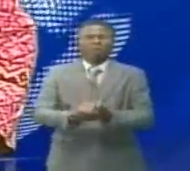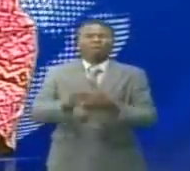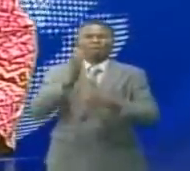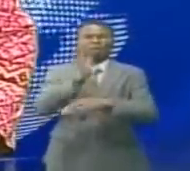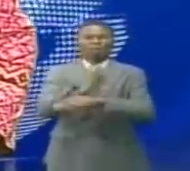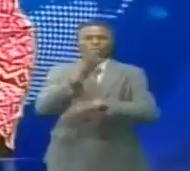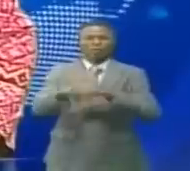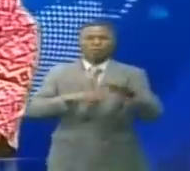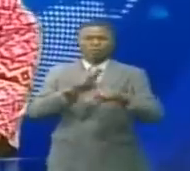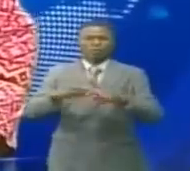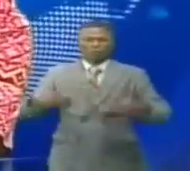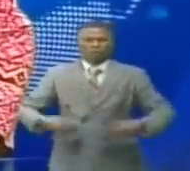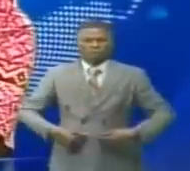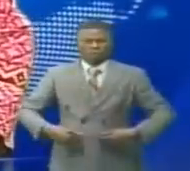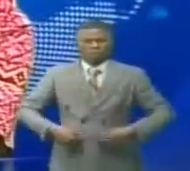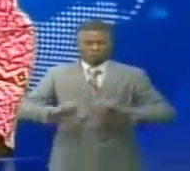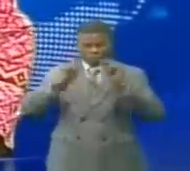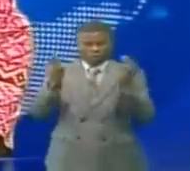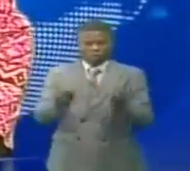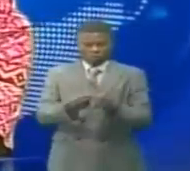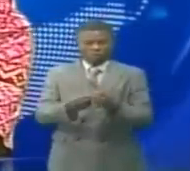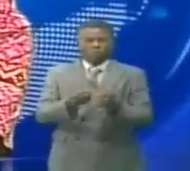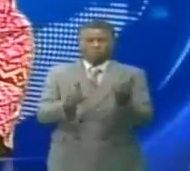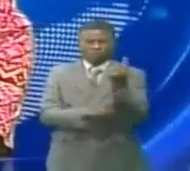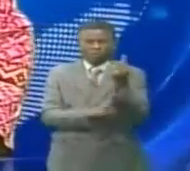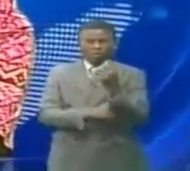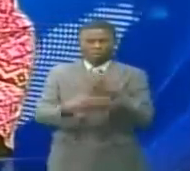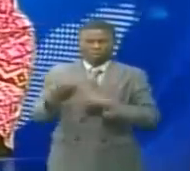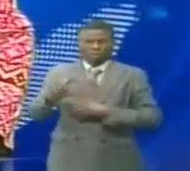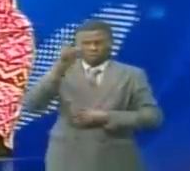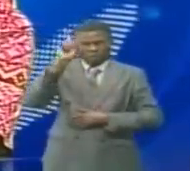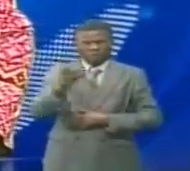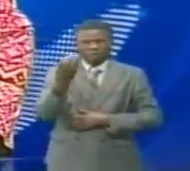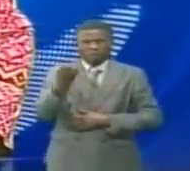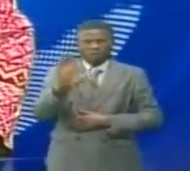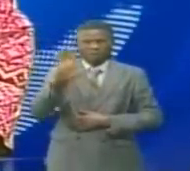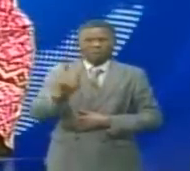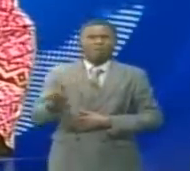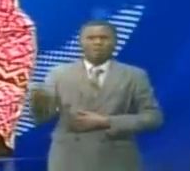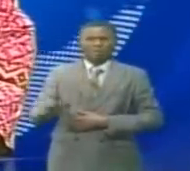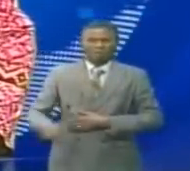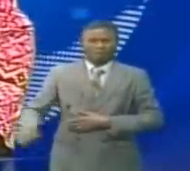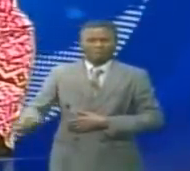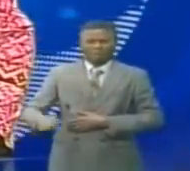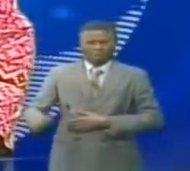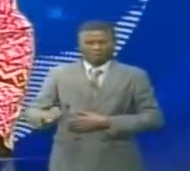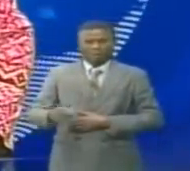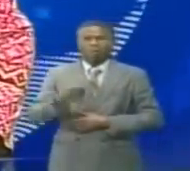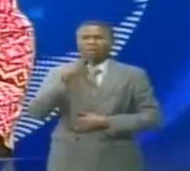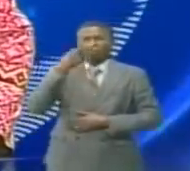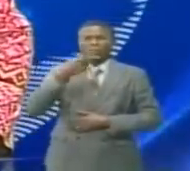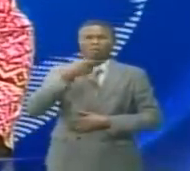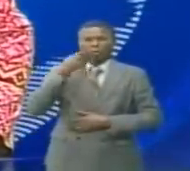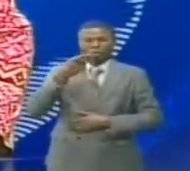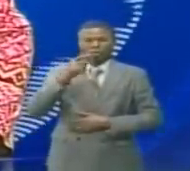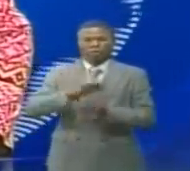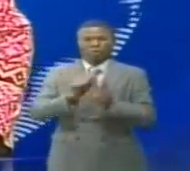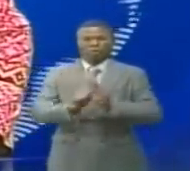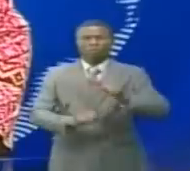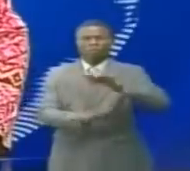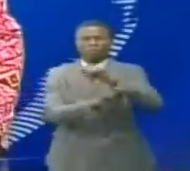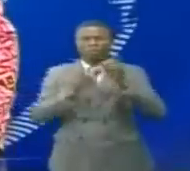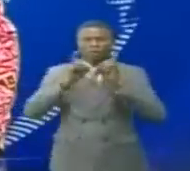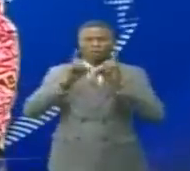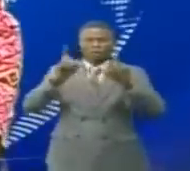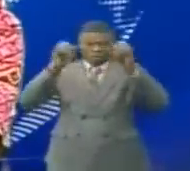national de la jeunesse, avec toutes ses représentations des 145 territoires du pays, ont fait une déclaration de soutien au discours